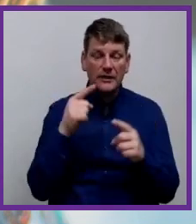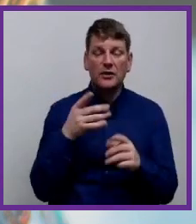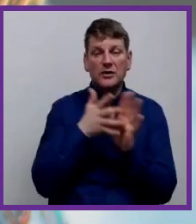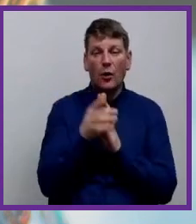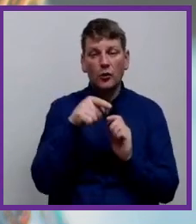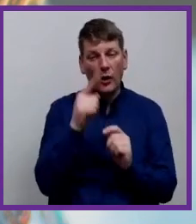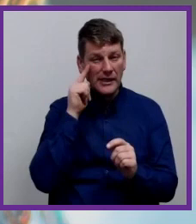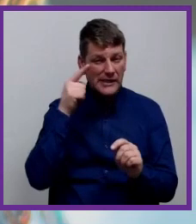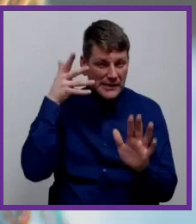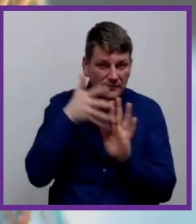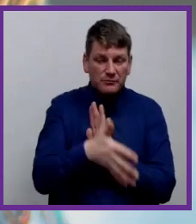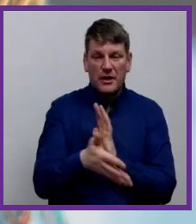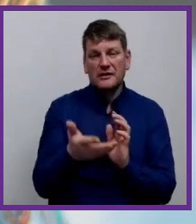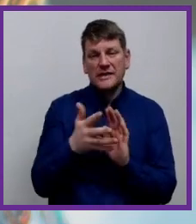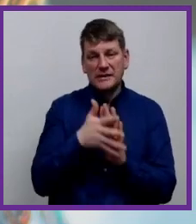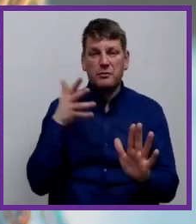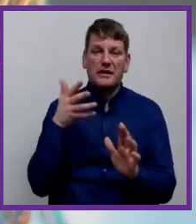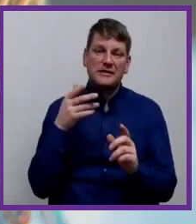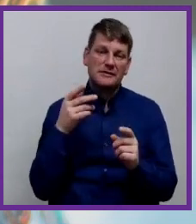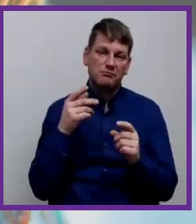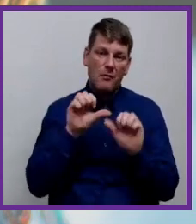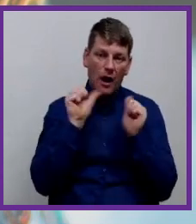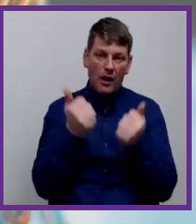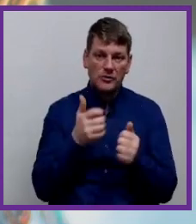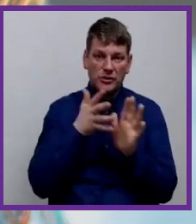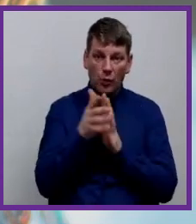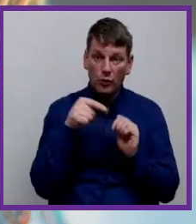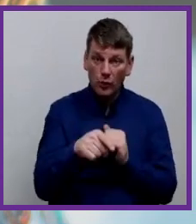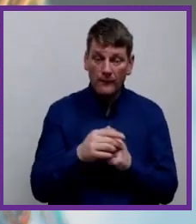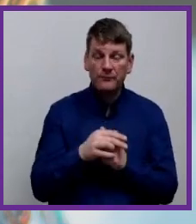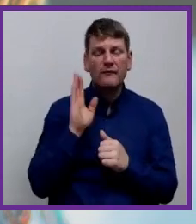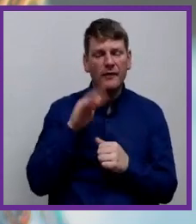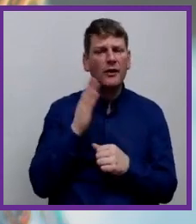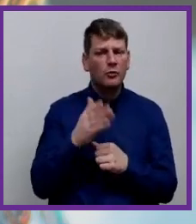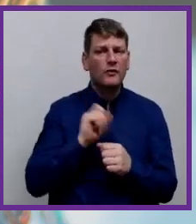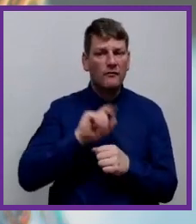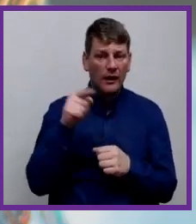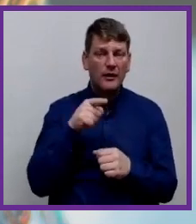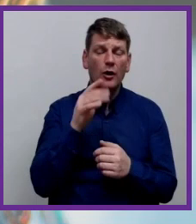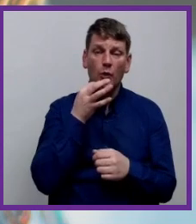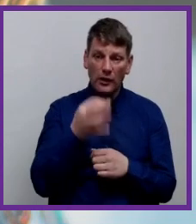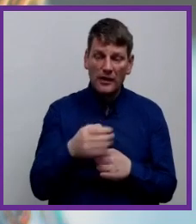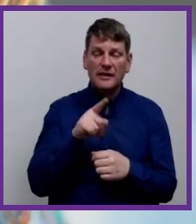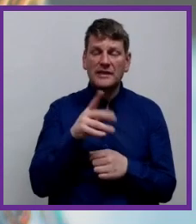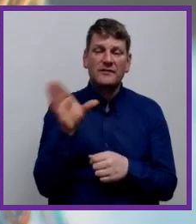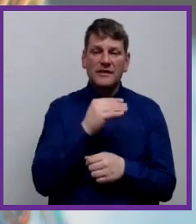izzināt un izprast patiesībā mākslu. Tā kā, jā, varētu būt vairāk noteikti, bet tas viss ir arī mūsu pašu